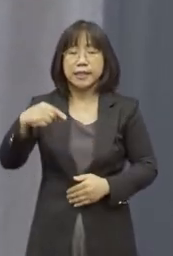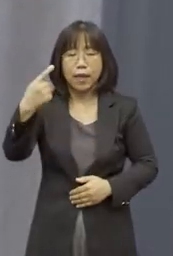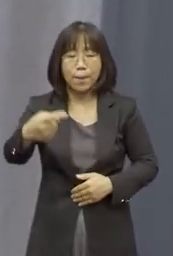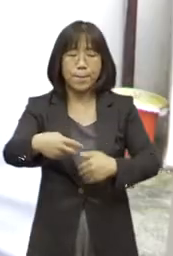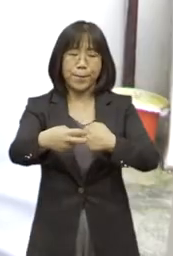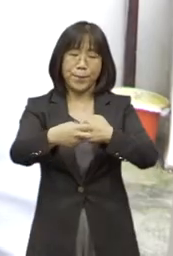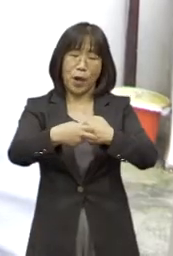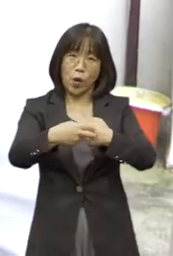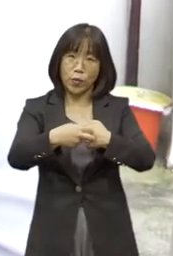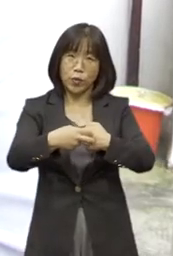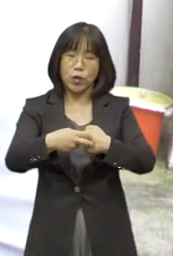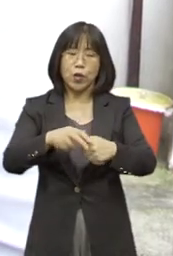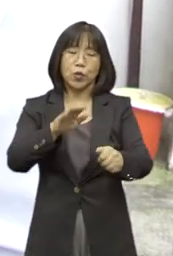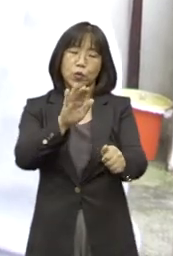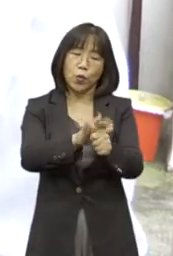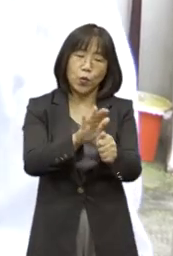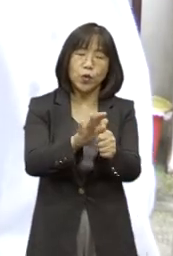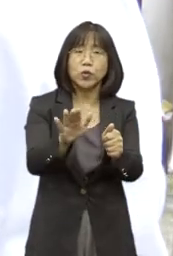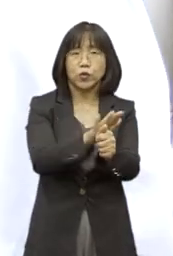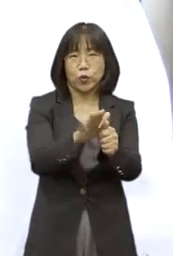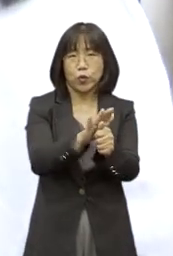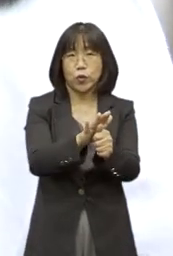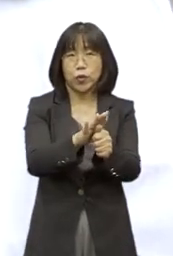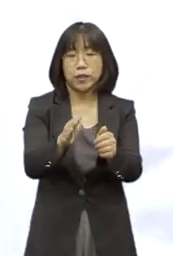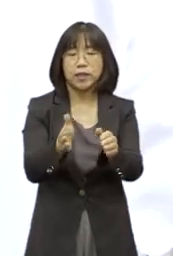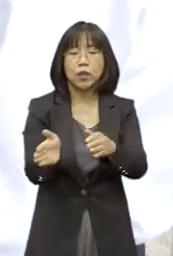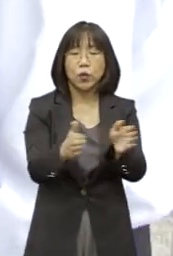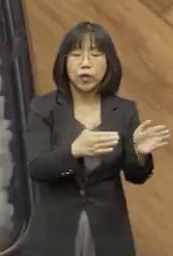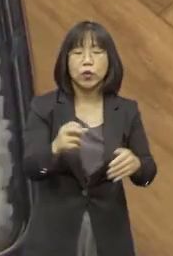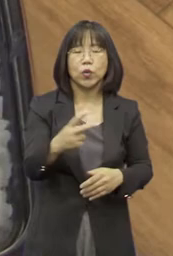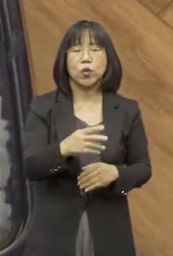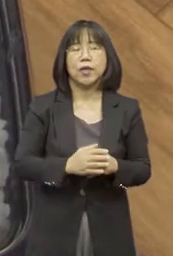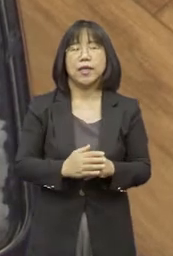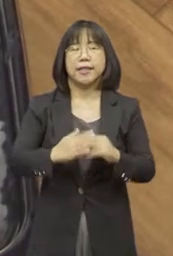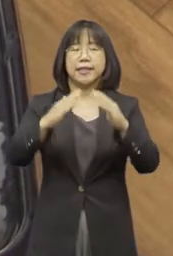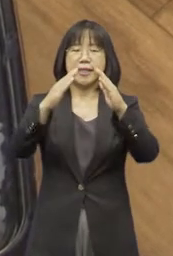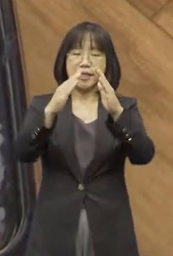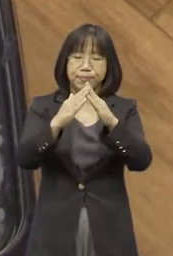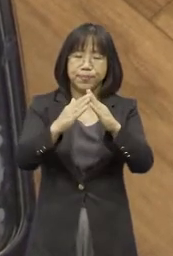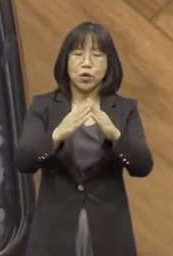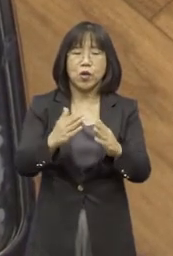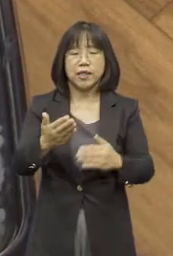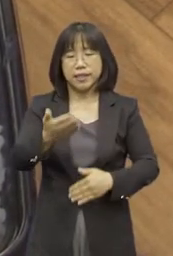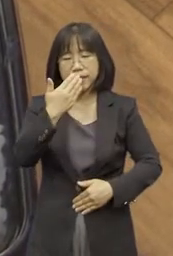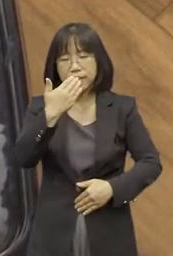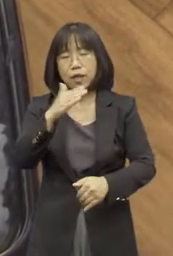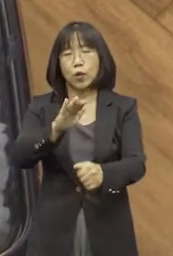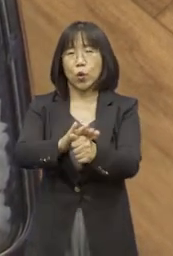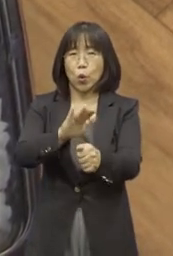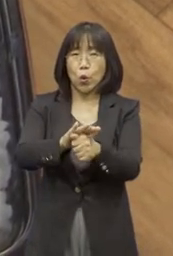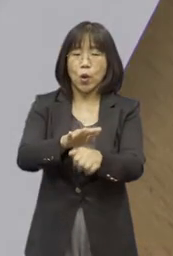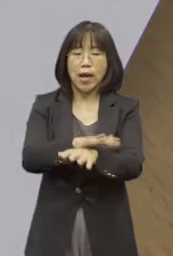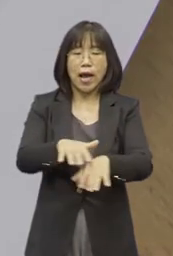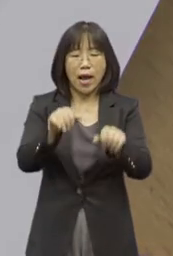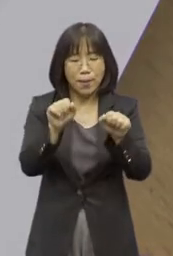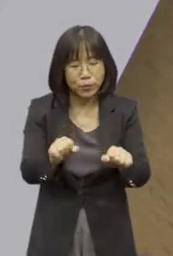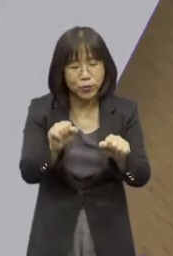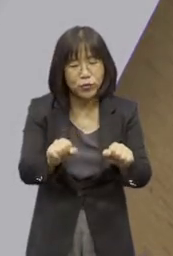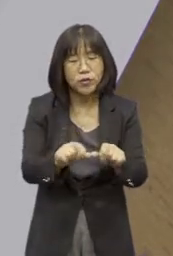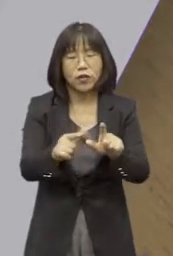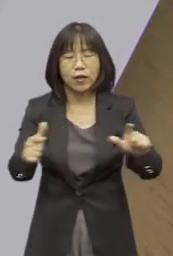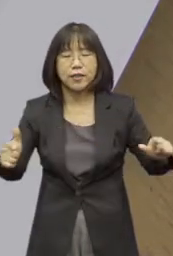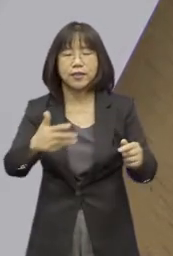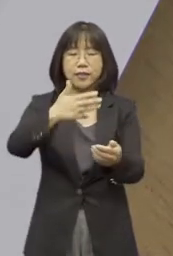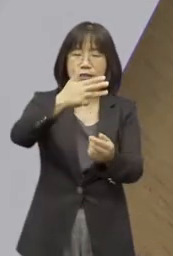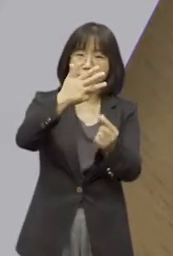필수적인 외출을 돕는 동행 지원 외에도 주거 편의, 식사 지원, 안부 확인, 건강 지원 등